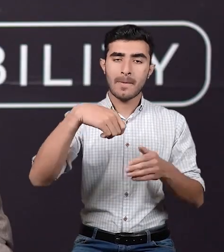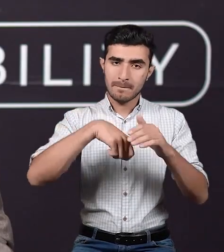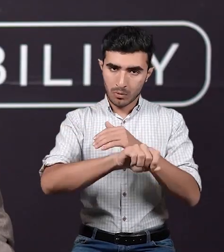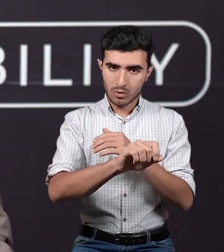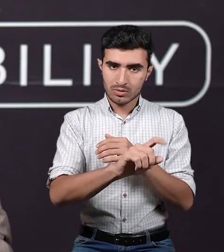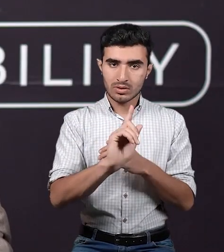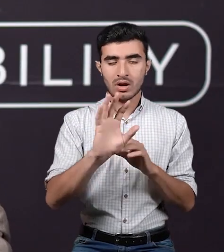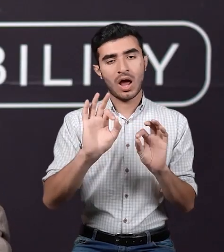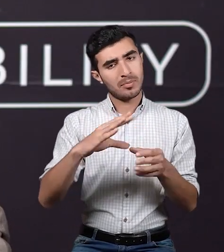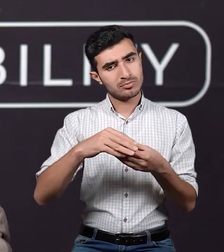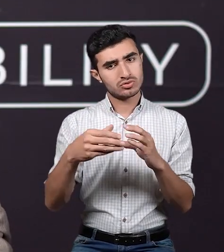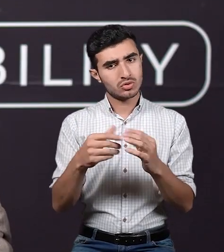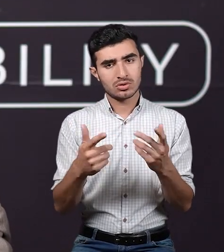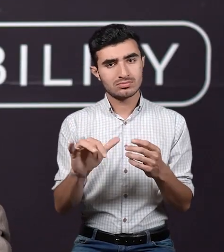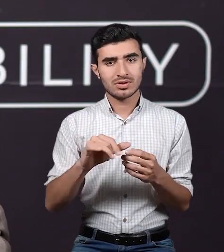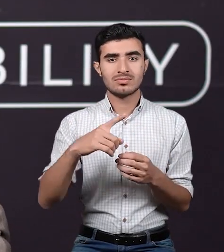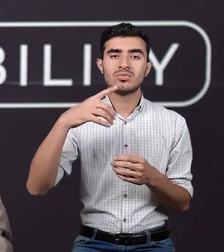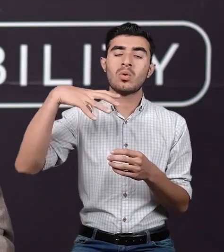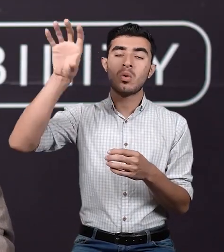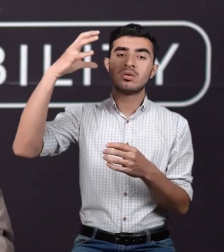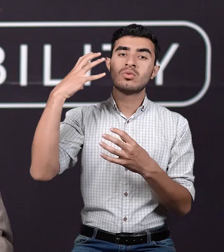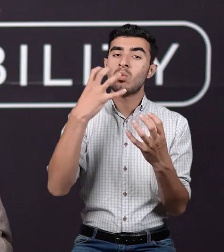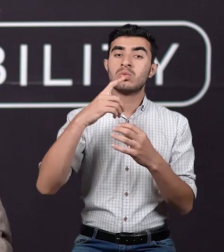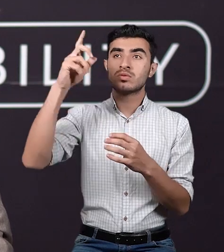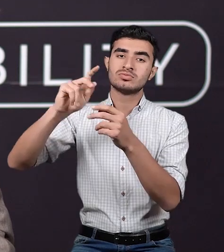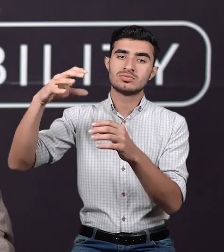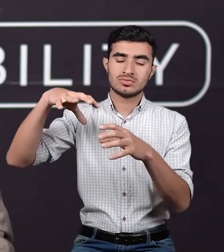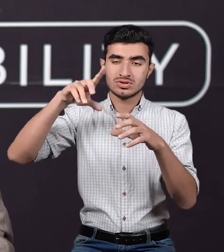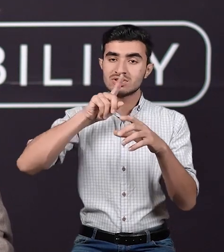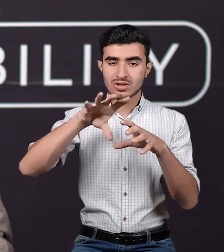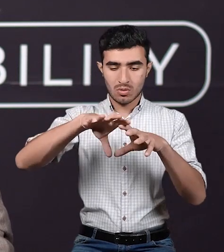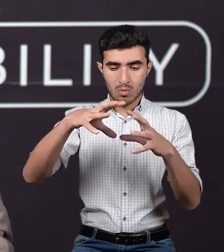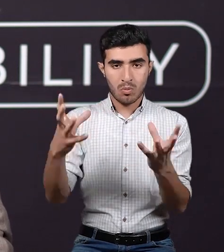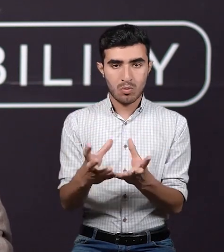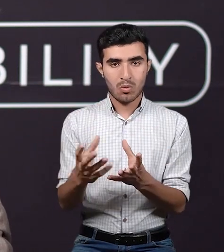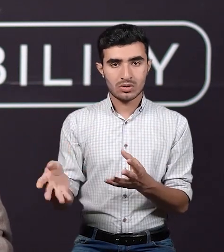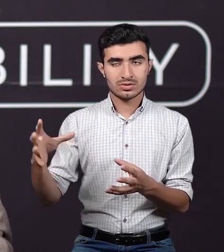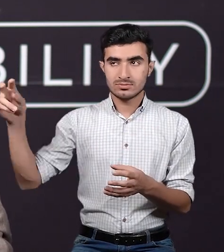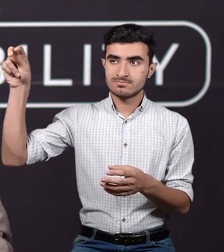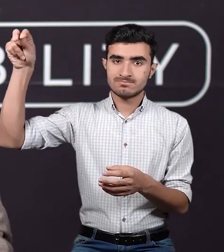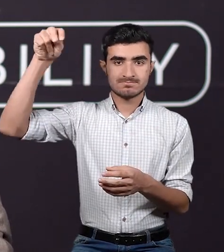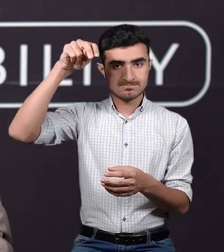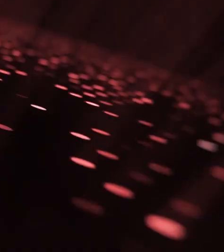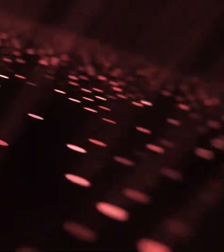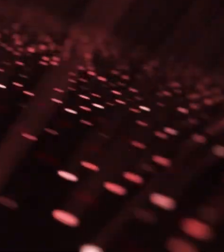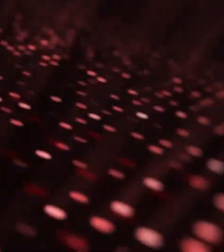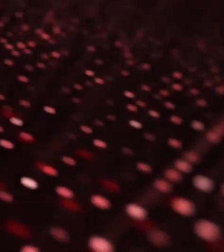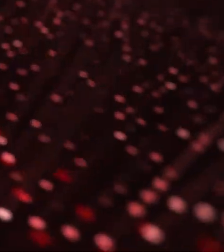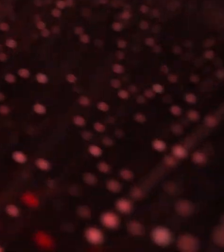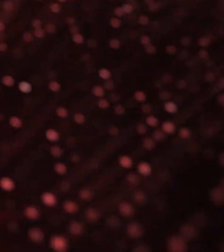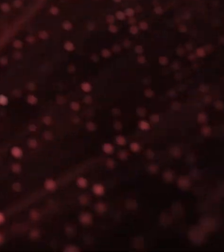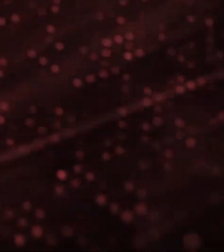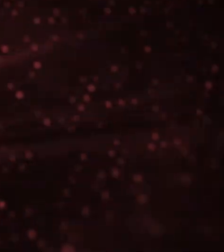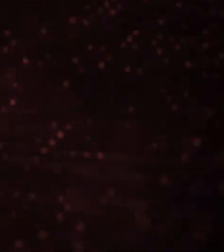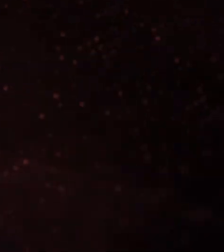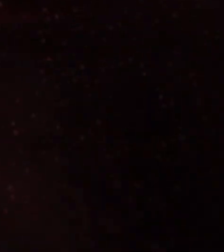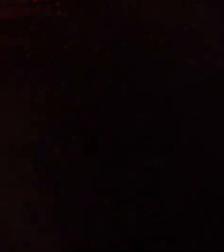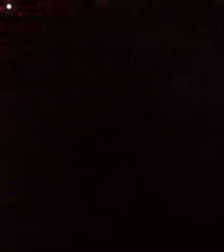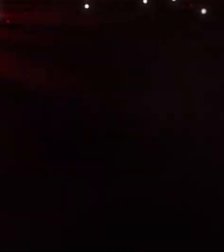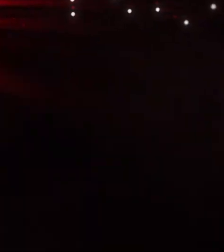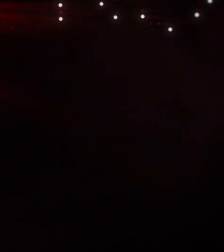سے زمین پر بھیج دیا گیا، کیا یہ ایک کہانی نہیں تھی؟ ہر طرف ہمارے کہانیاں پھیلی ہوئی ہیں۔